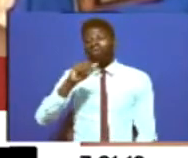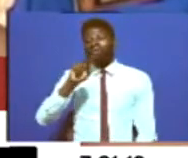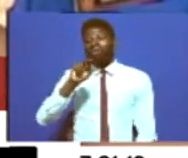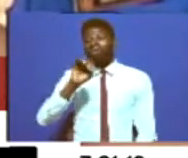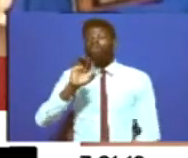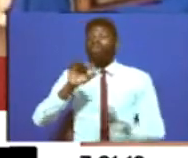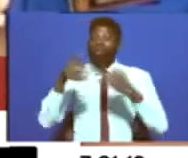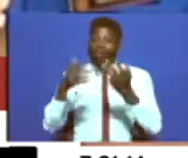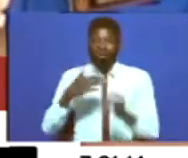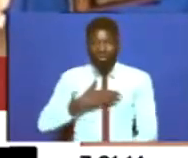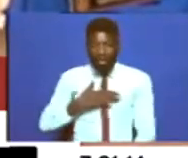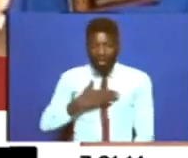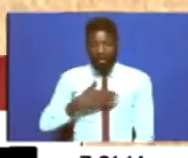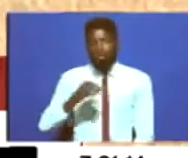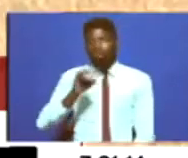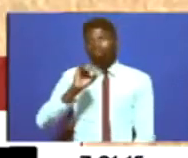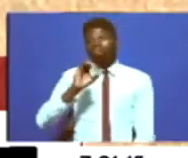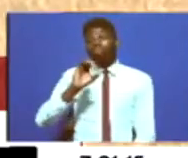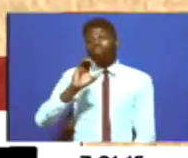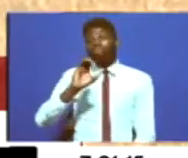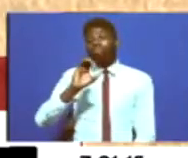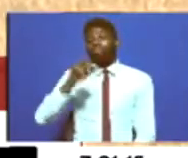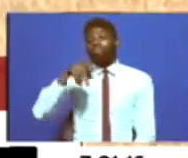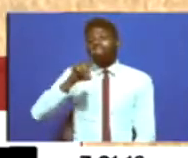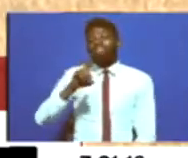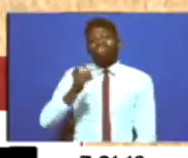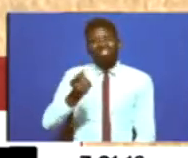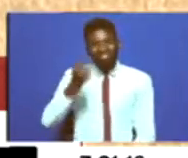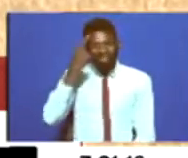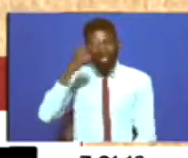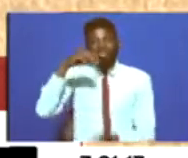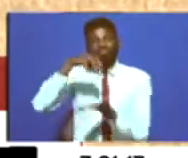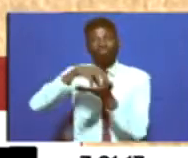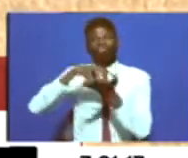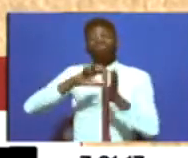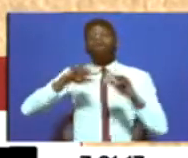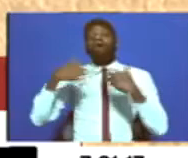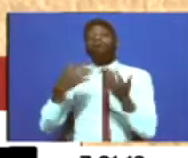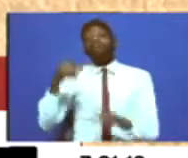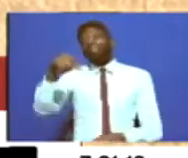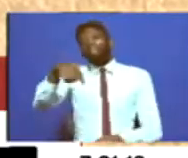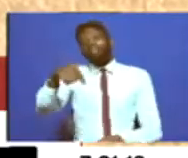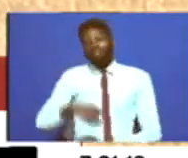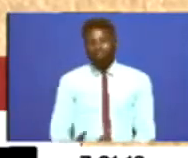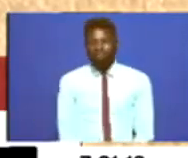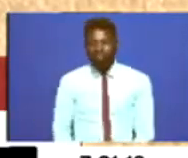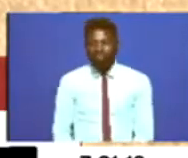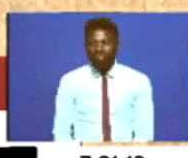ujue ukweli kwa ground iko namna gani. Timothy Kipnosu, Dira ya Magwiji.